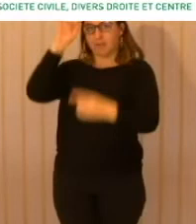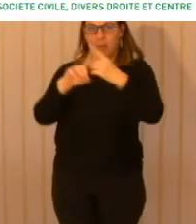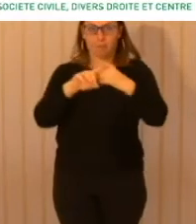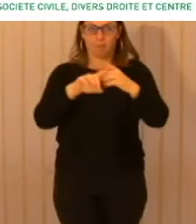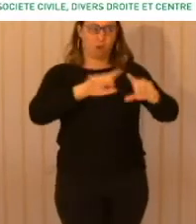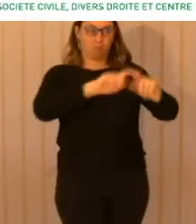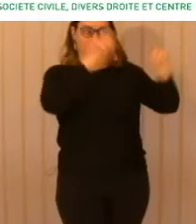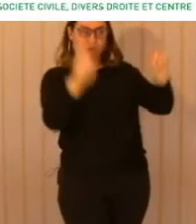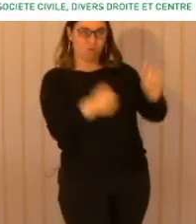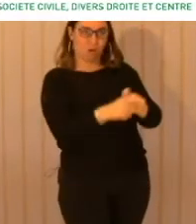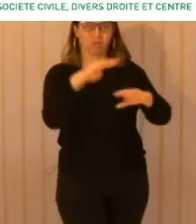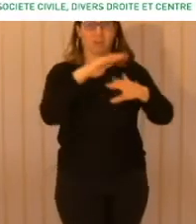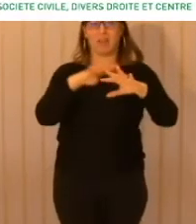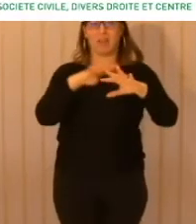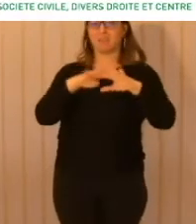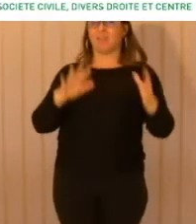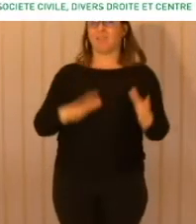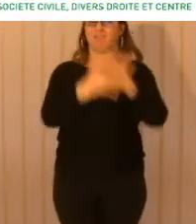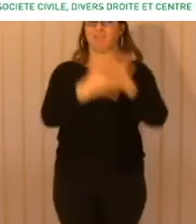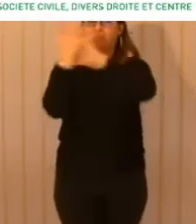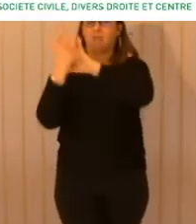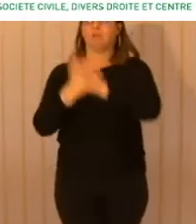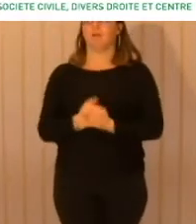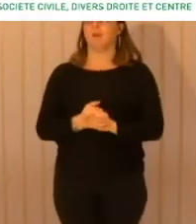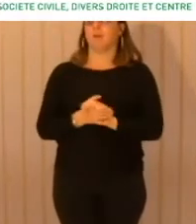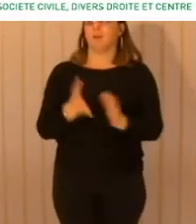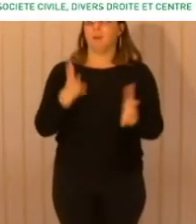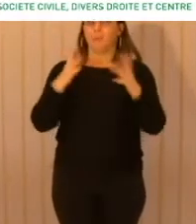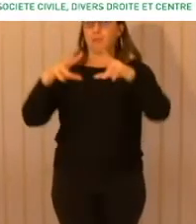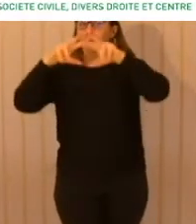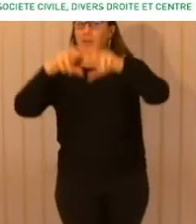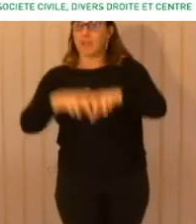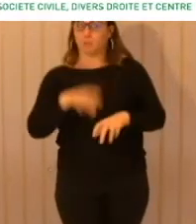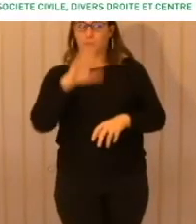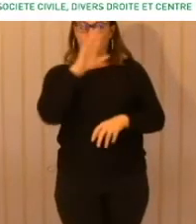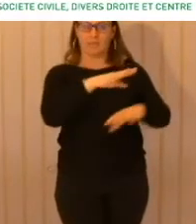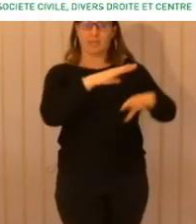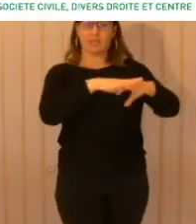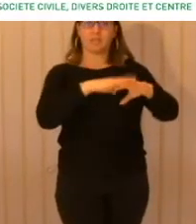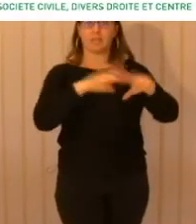quartiers. Je pense qu'on pourrait faire une étude pour la cité de l'Abbaye, afin